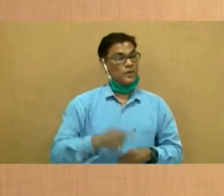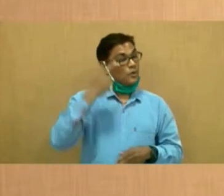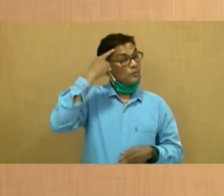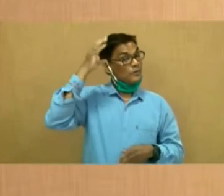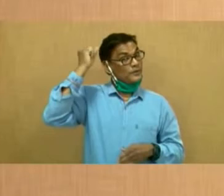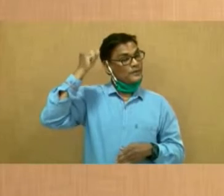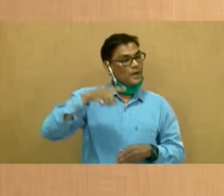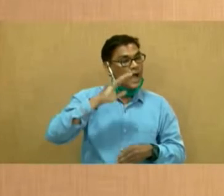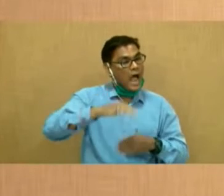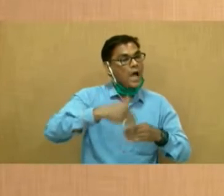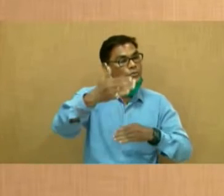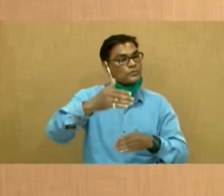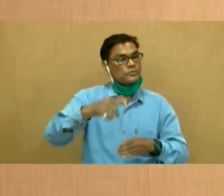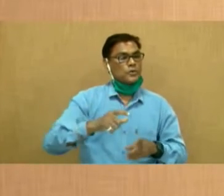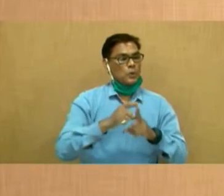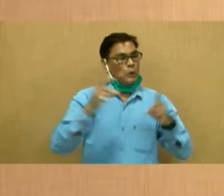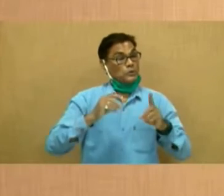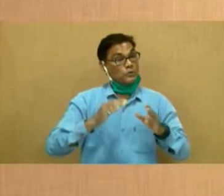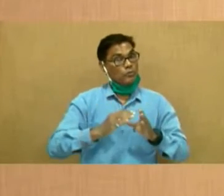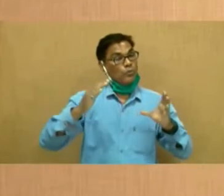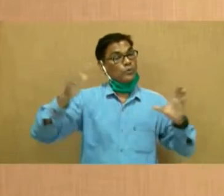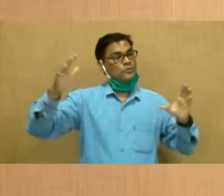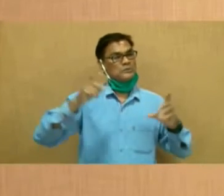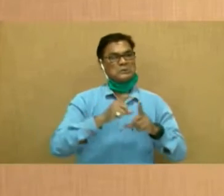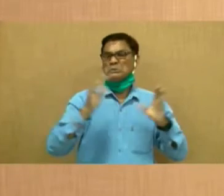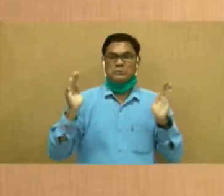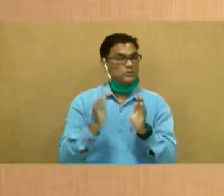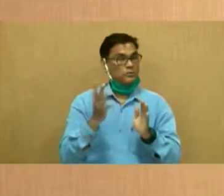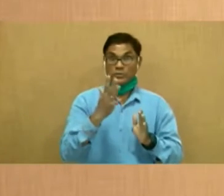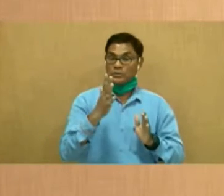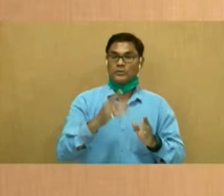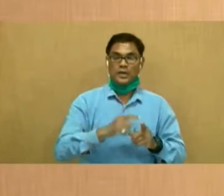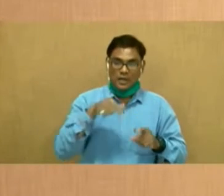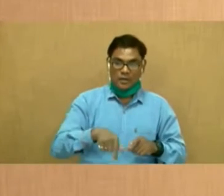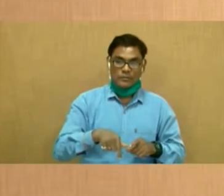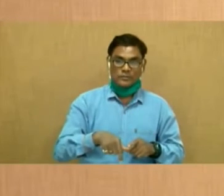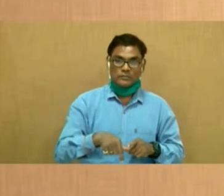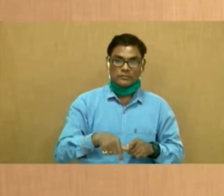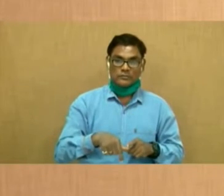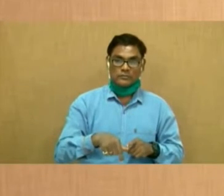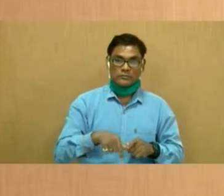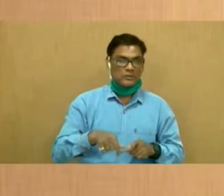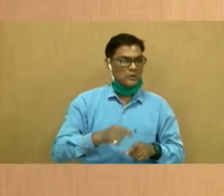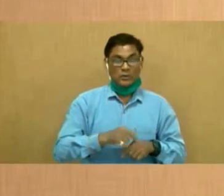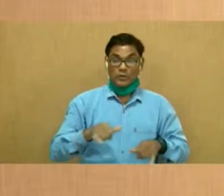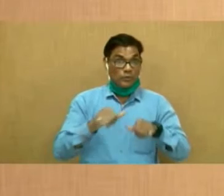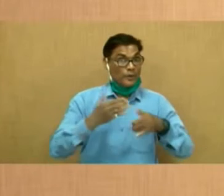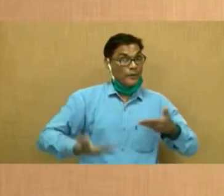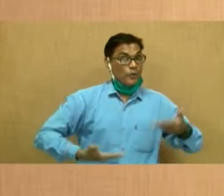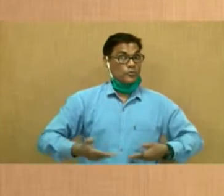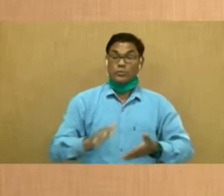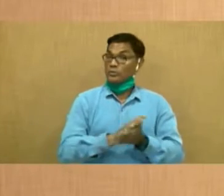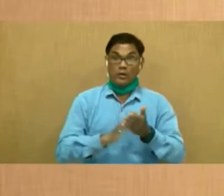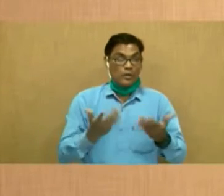ପାଇଁ ଜନଜୀବନ ବଞ୍ଚାଇବା ହେଉଛି ସବୁଠାରୁ ଗୁରୁତ୍ୱପୂର୍ଣ୍ଣ ବିଷୟ। ଅବହେଳା କିମ୍ବା ଅସାବଧାନତା ପାଇଁ ଯଦି ସ୍ଥିତି